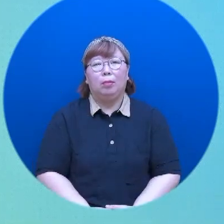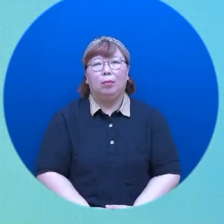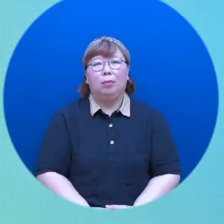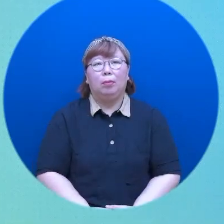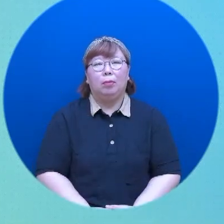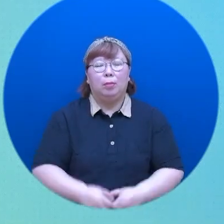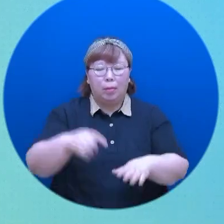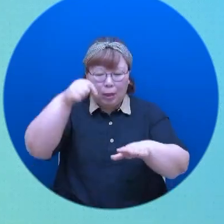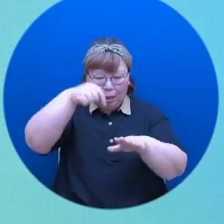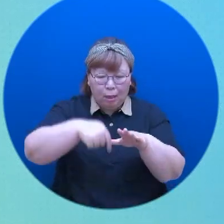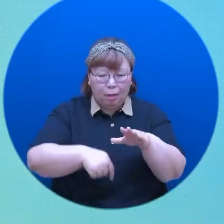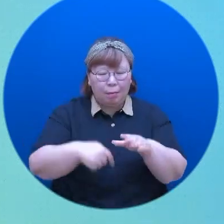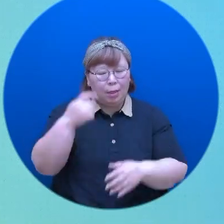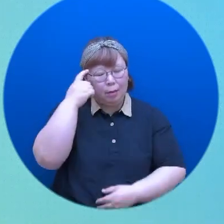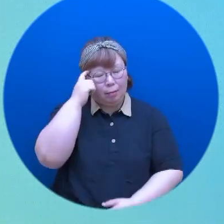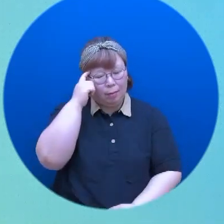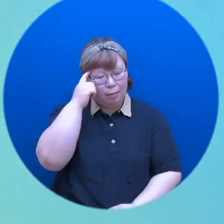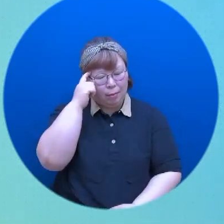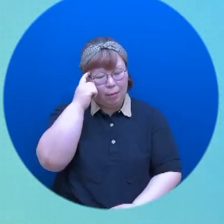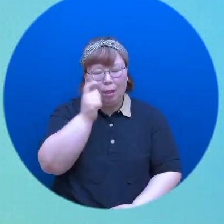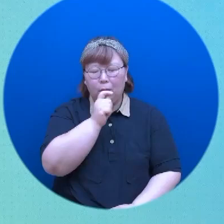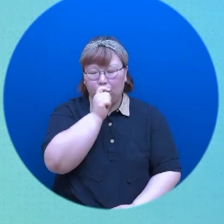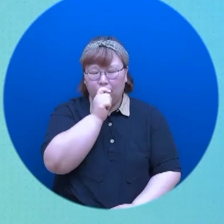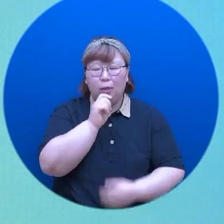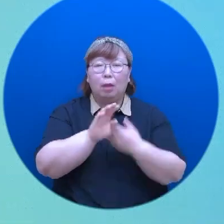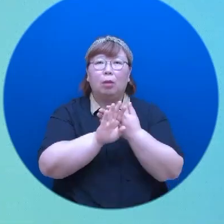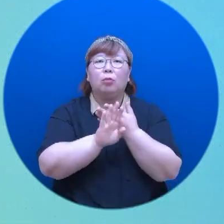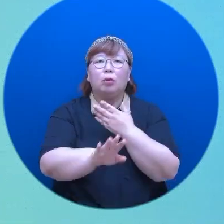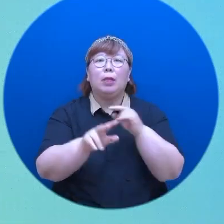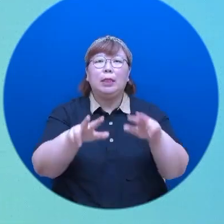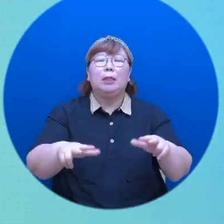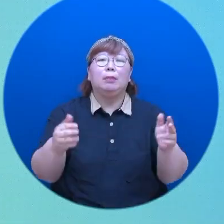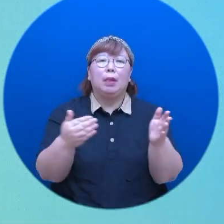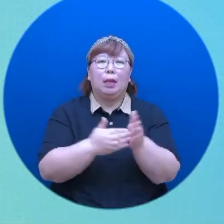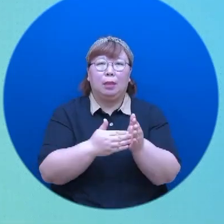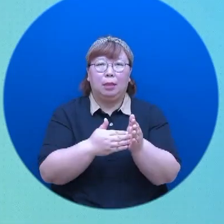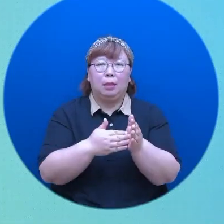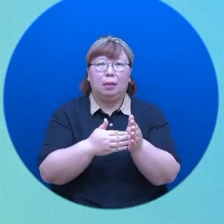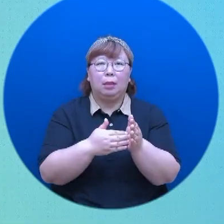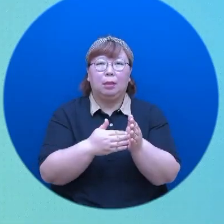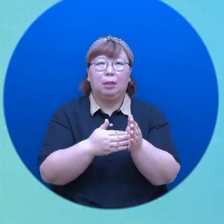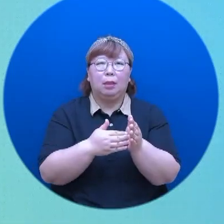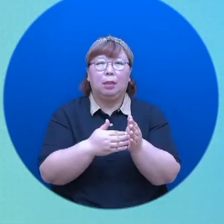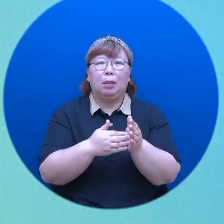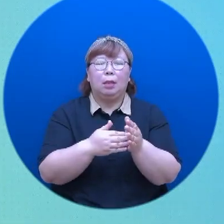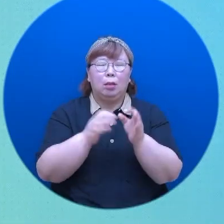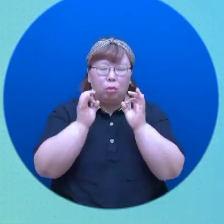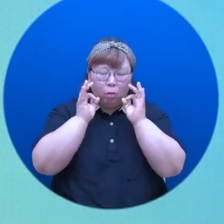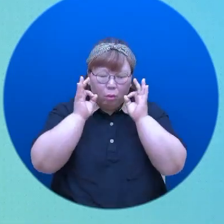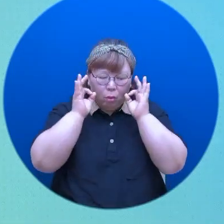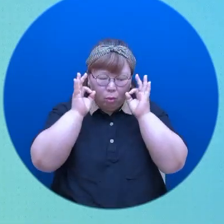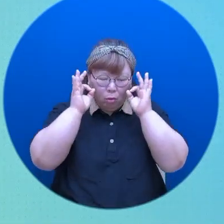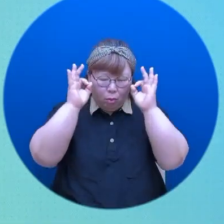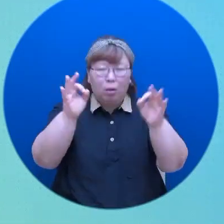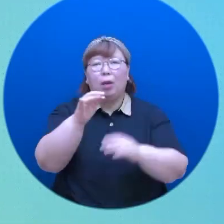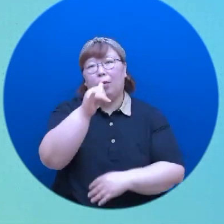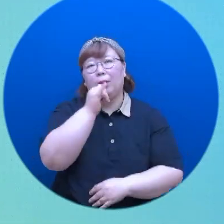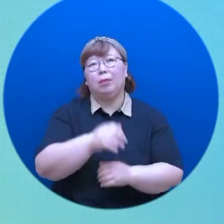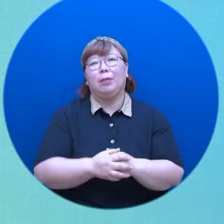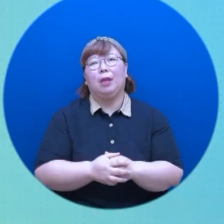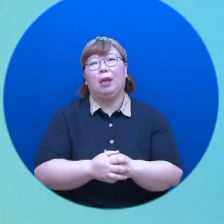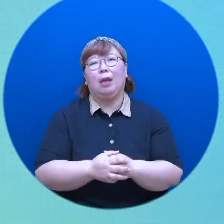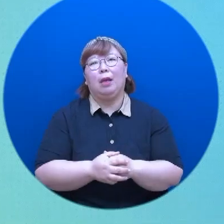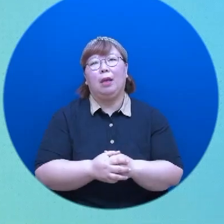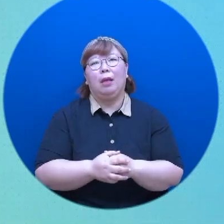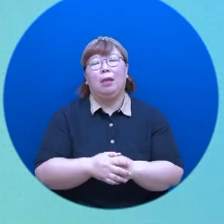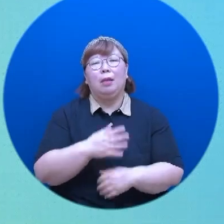깊이 묵상한 이후에 그날부터 지금까지 부단히 노력하고 있습니다. 어떻게든